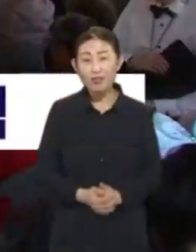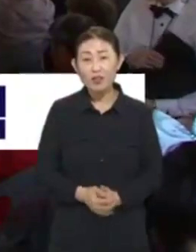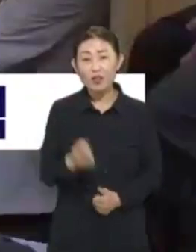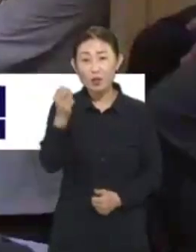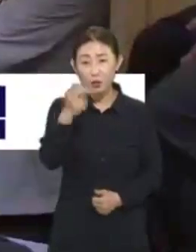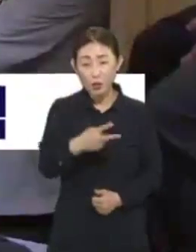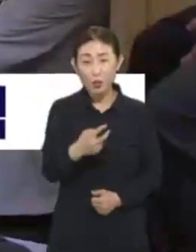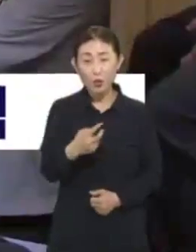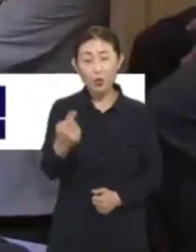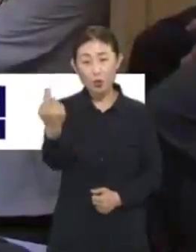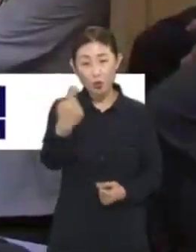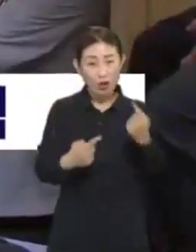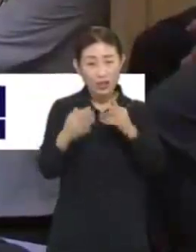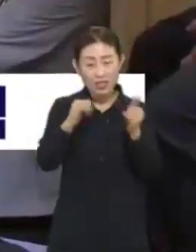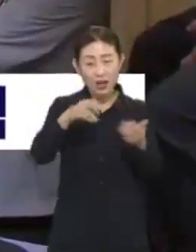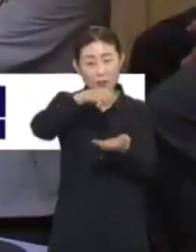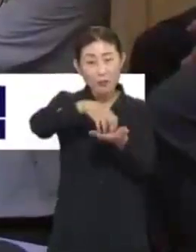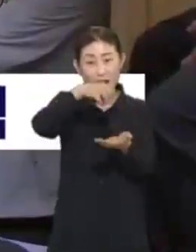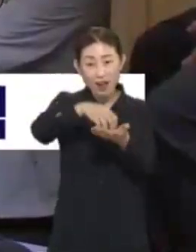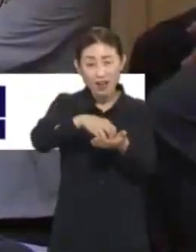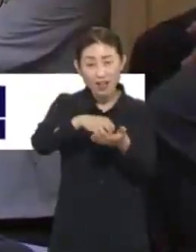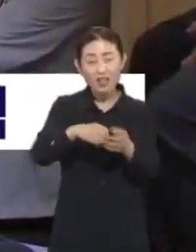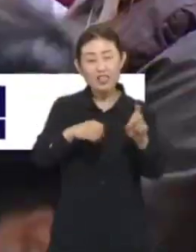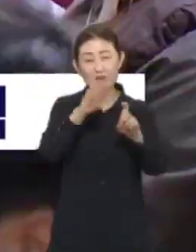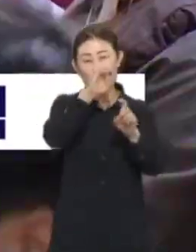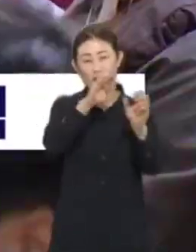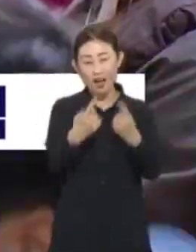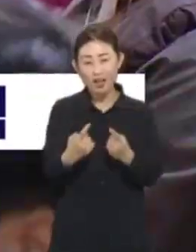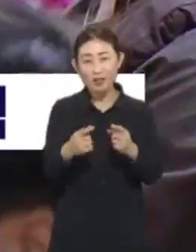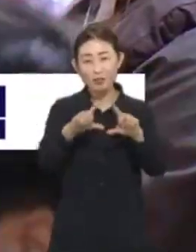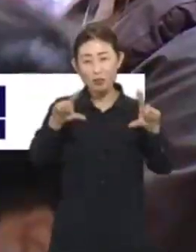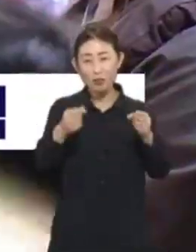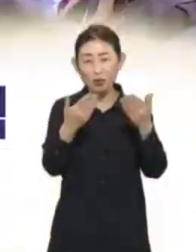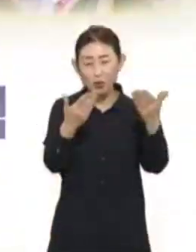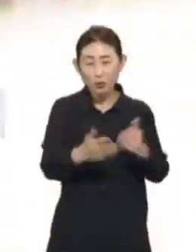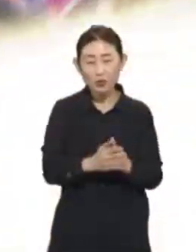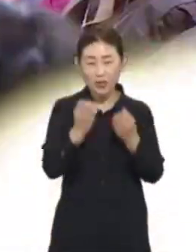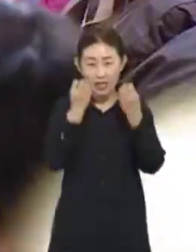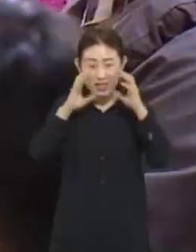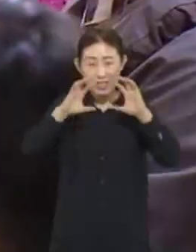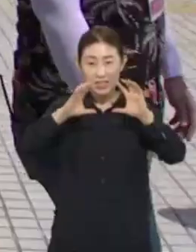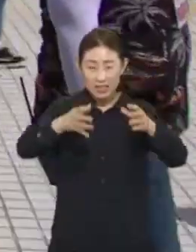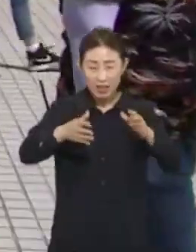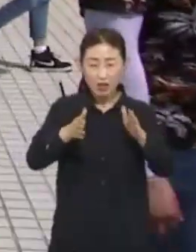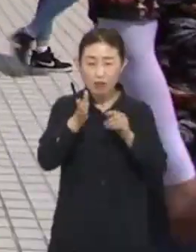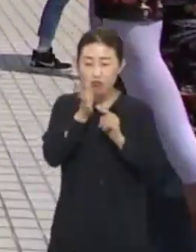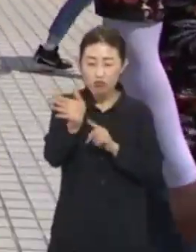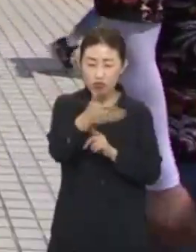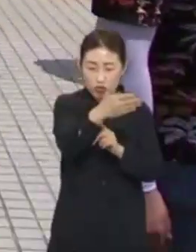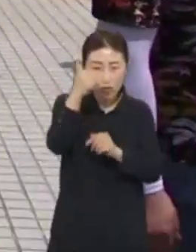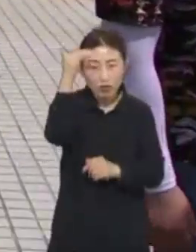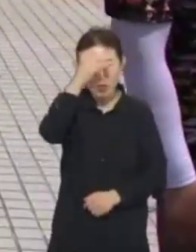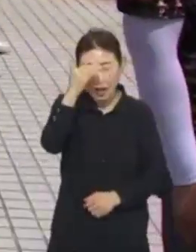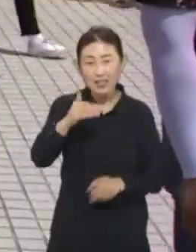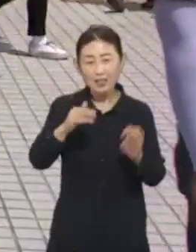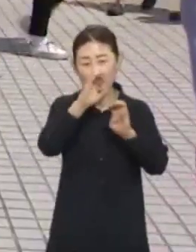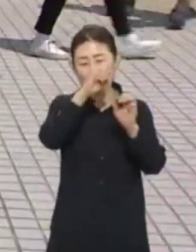축제장 방문객들에게는 성심당 10% 할인권과 신세계 아쿠아리움 30% 할인 쿠폰이